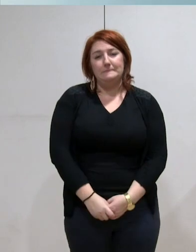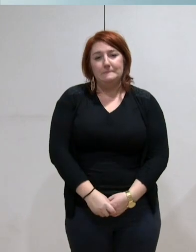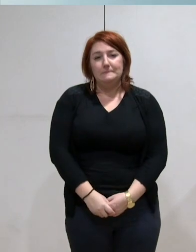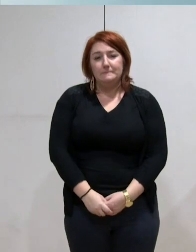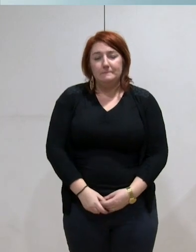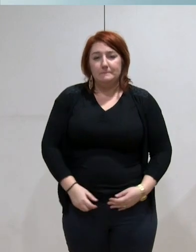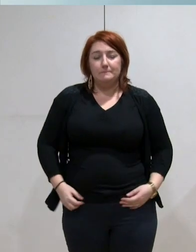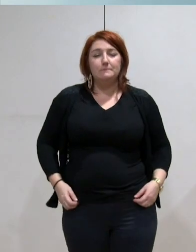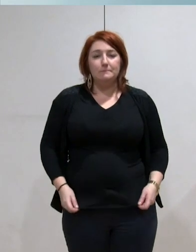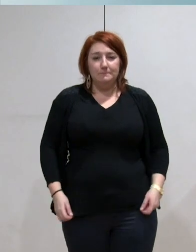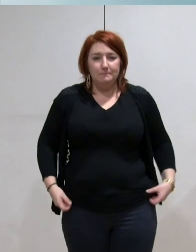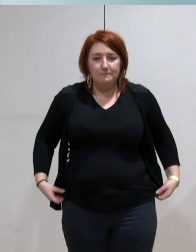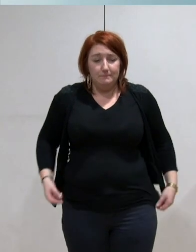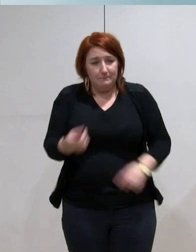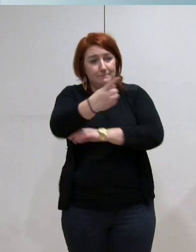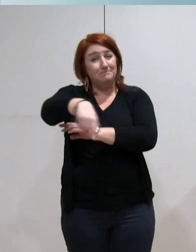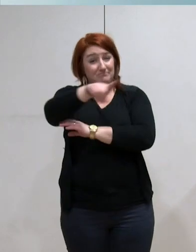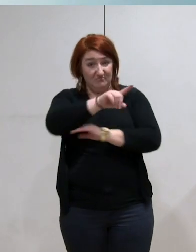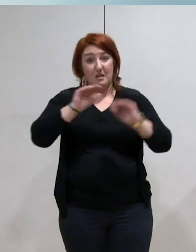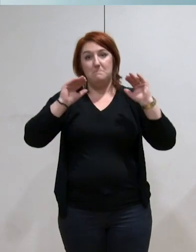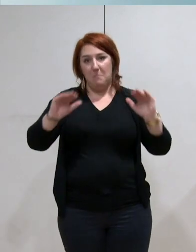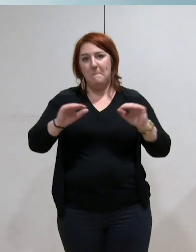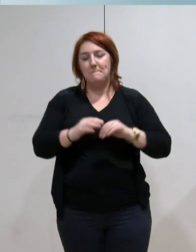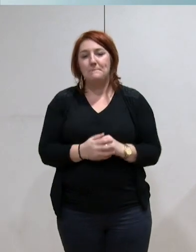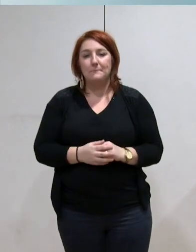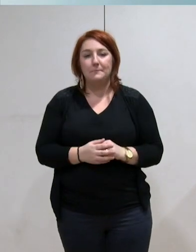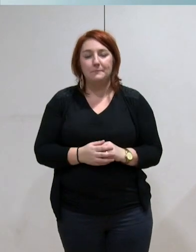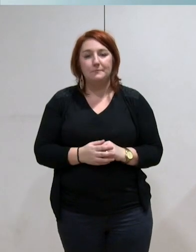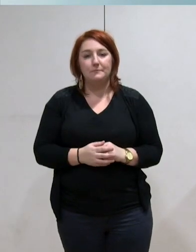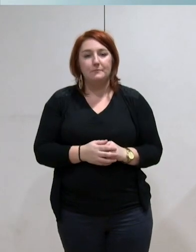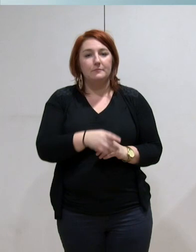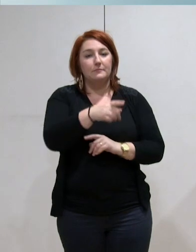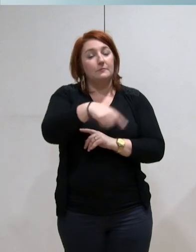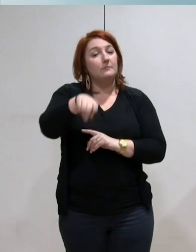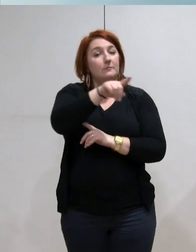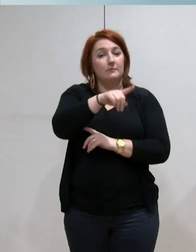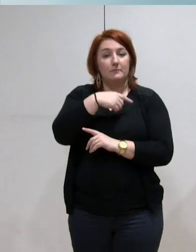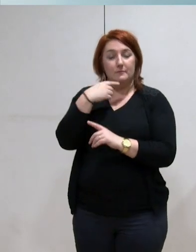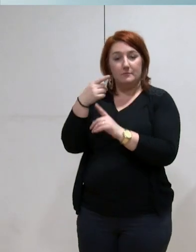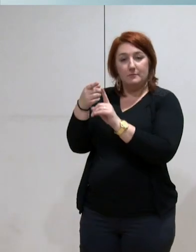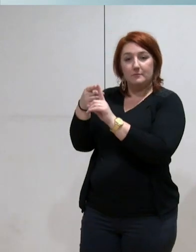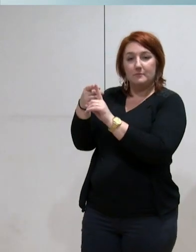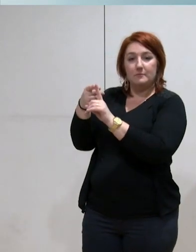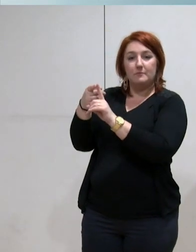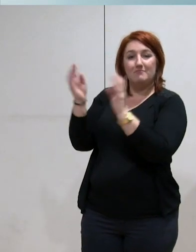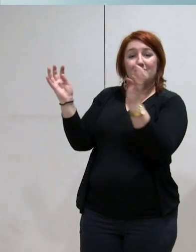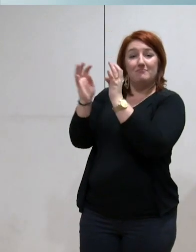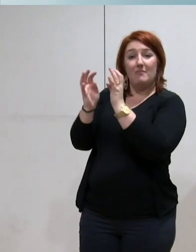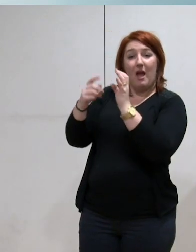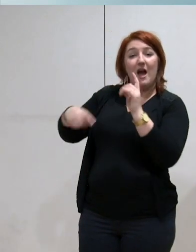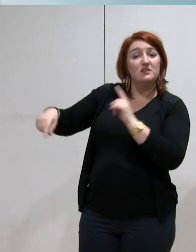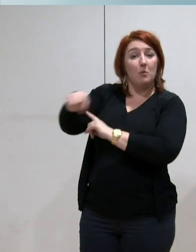loi vous allez même jusqu'à ignorer les décisions de cette de cette